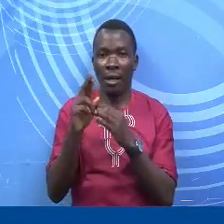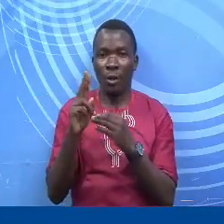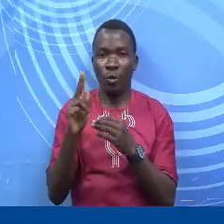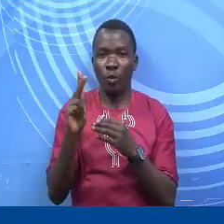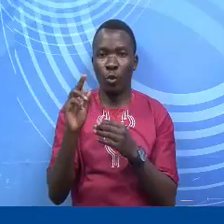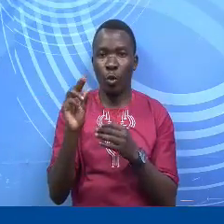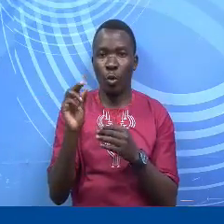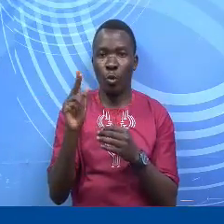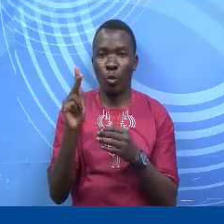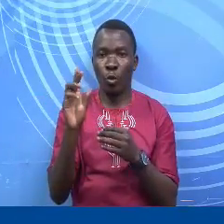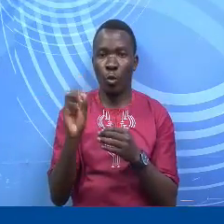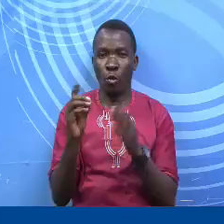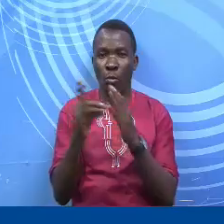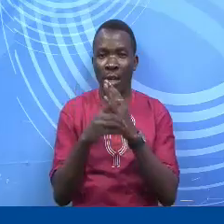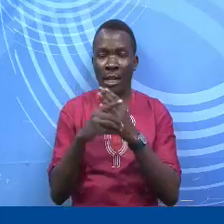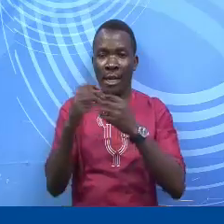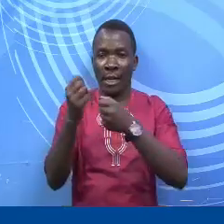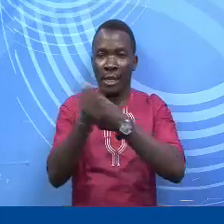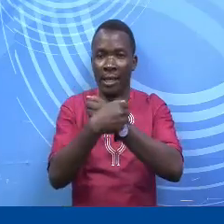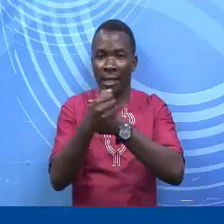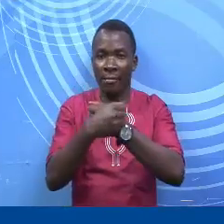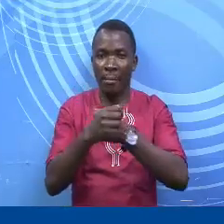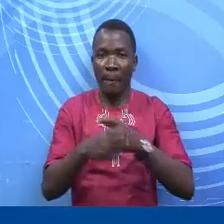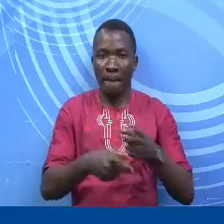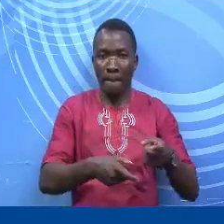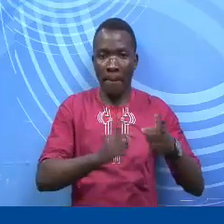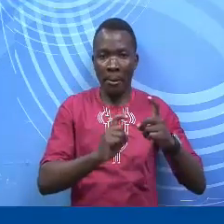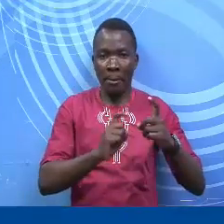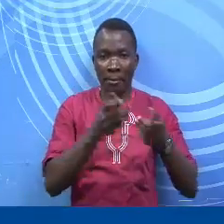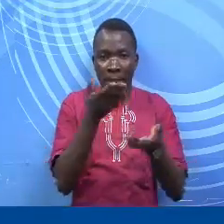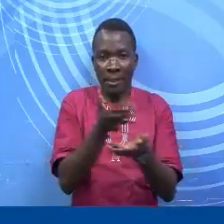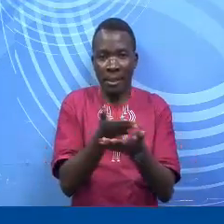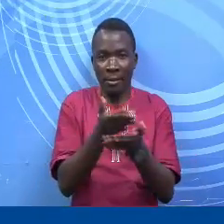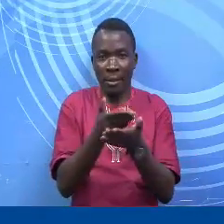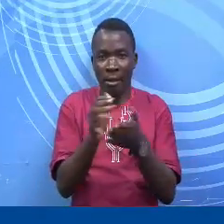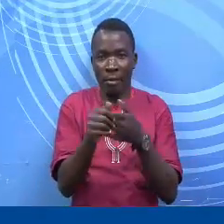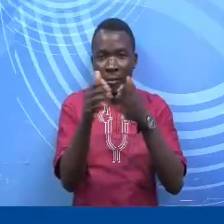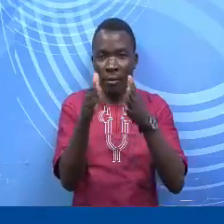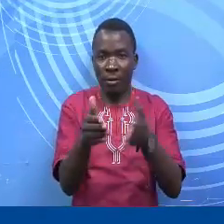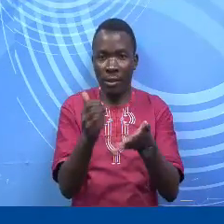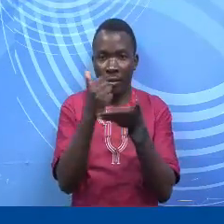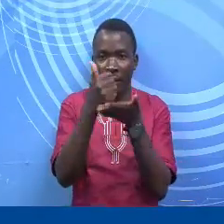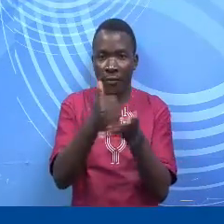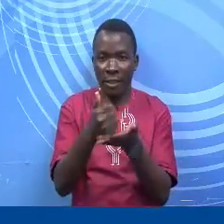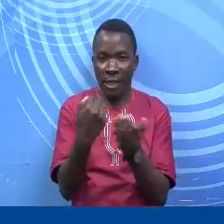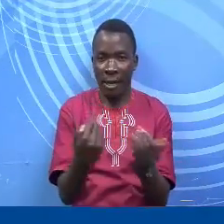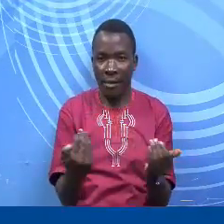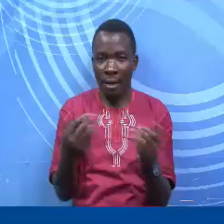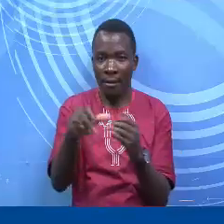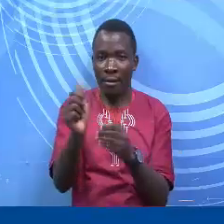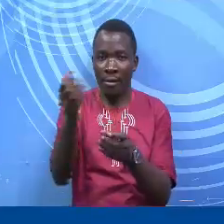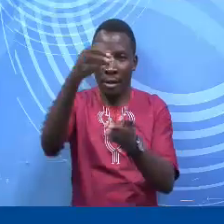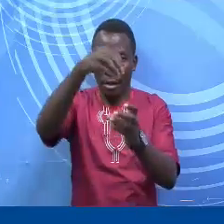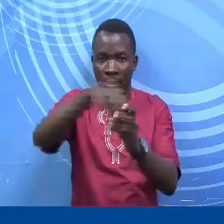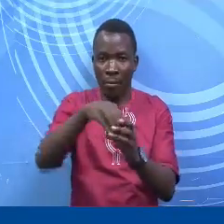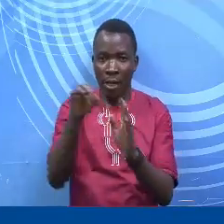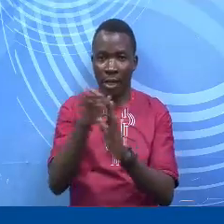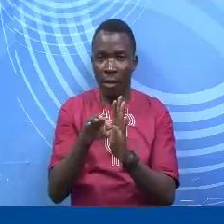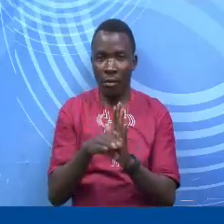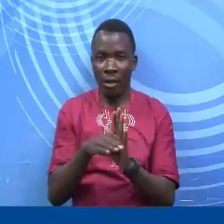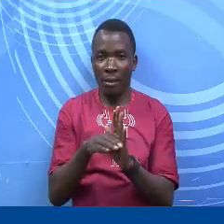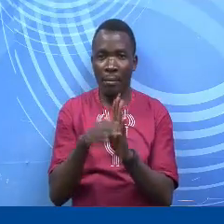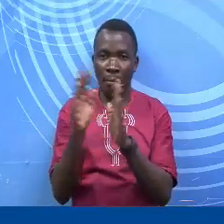wa Rubavu mu karere ka Rubavu batewe inda barasaba ubuyobozi ko bwafata bwabafasha ngo abana babo bakabashyira muri